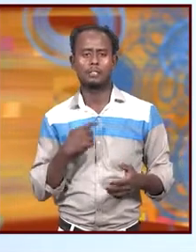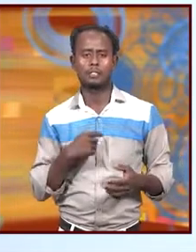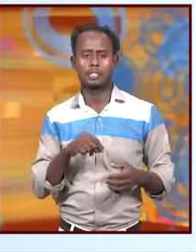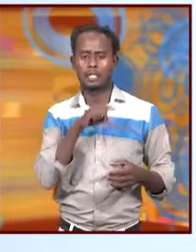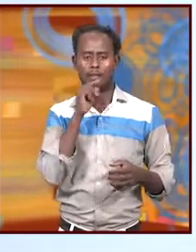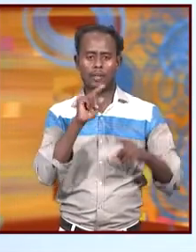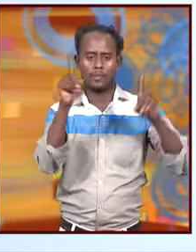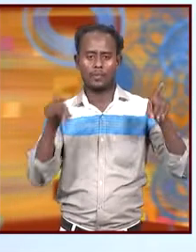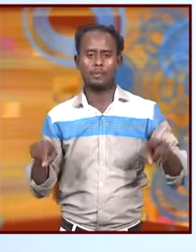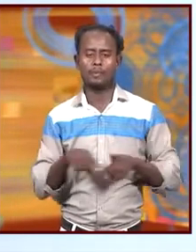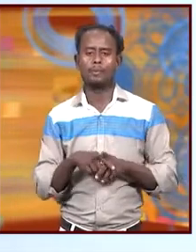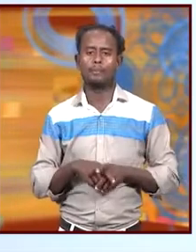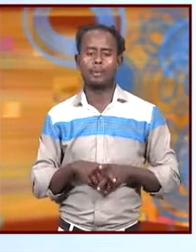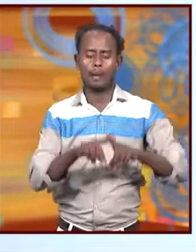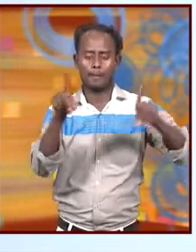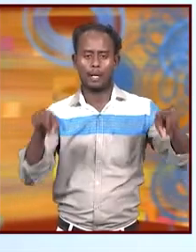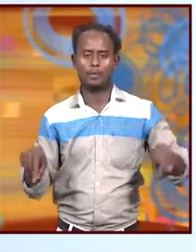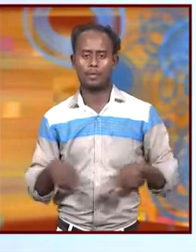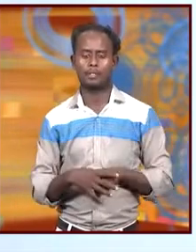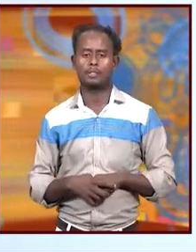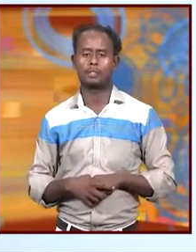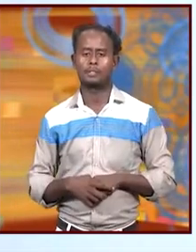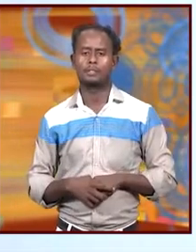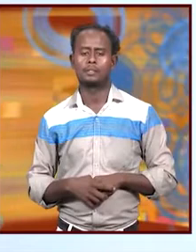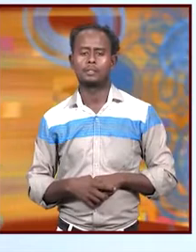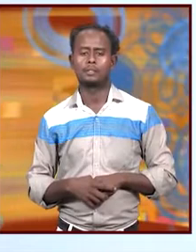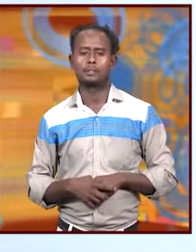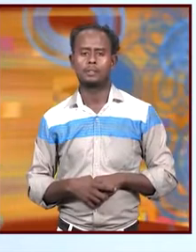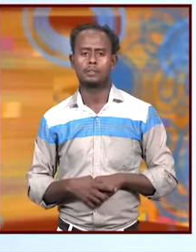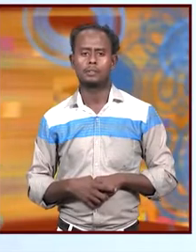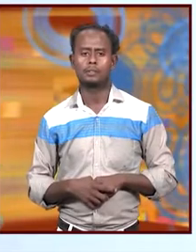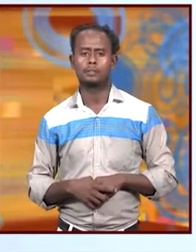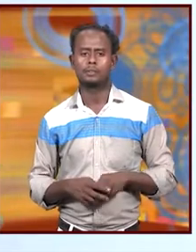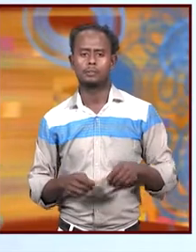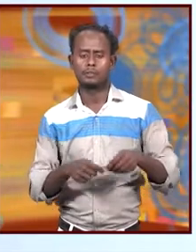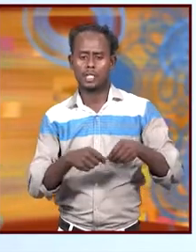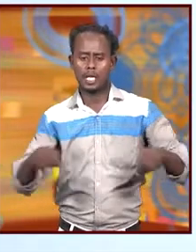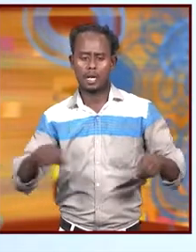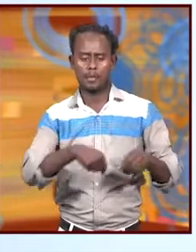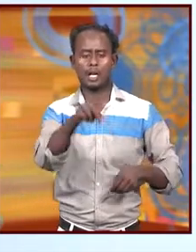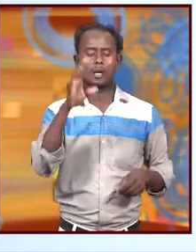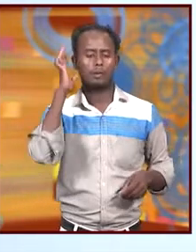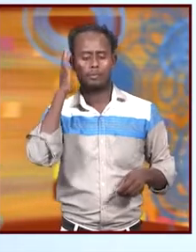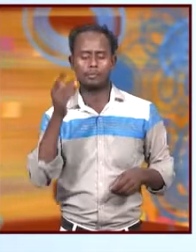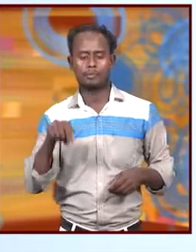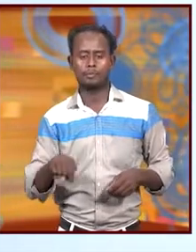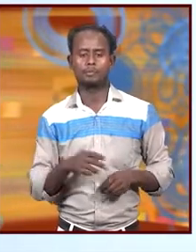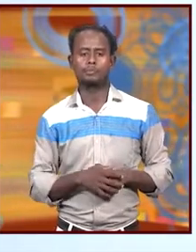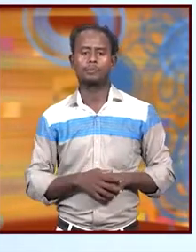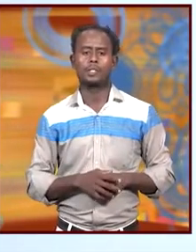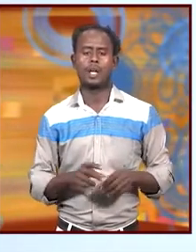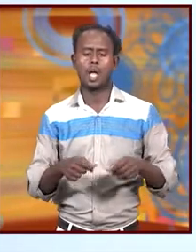வடிவ பூங்காவினுடைய பரப்பளவு, பரப்பளவுக்கு தேவை நீளம் மற்றும் அகலம்.